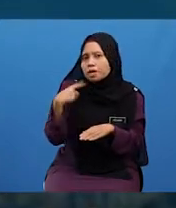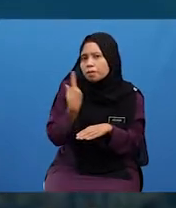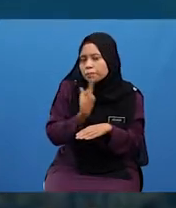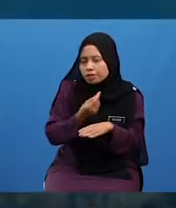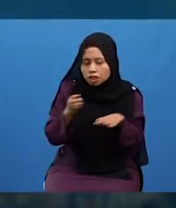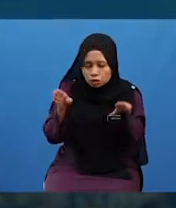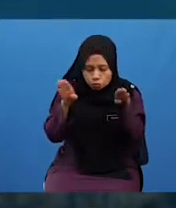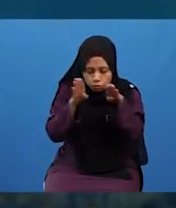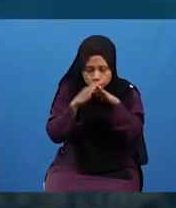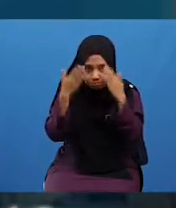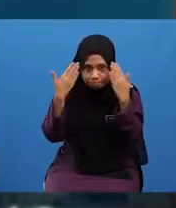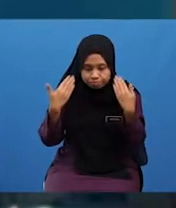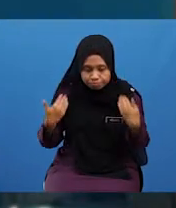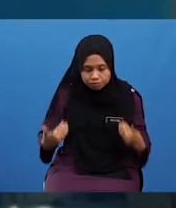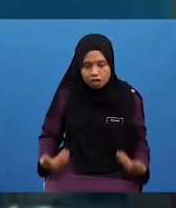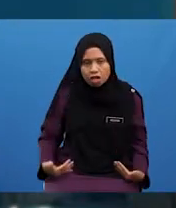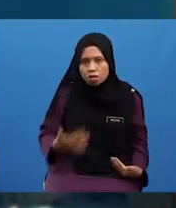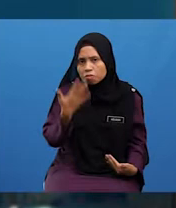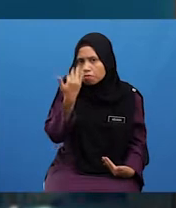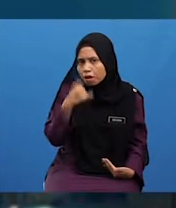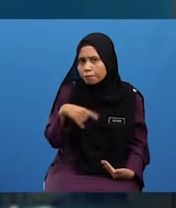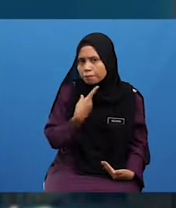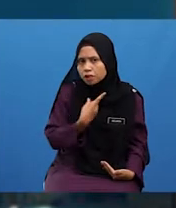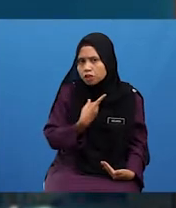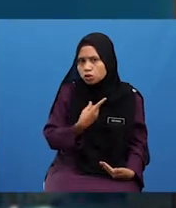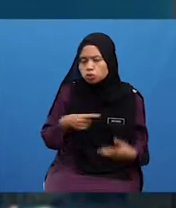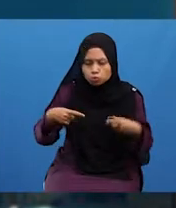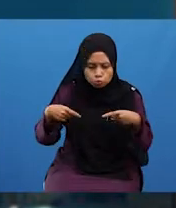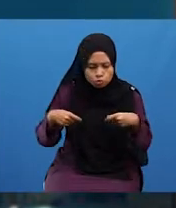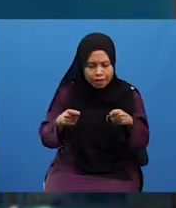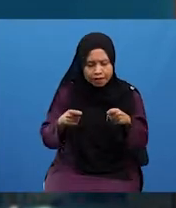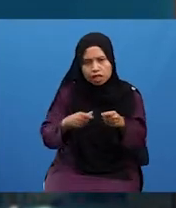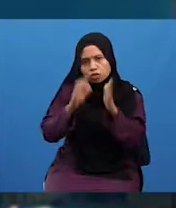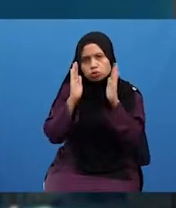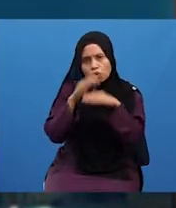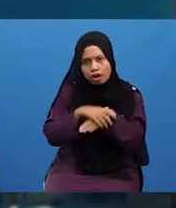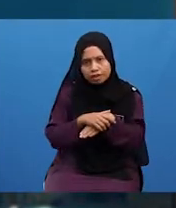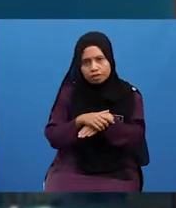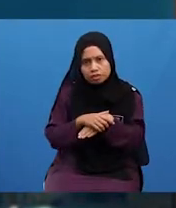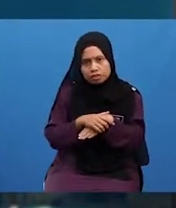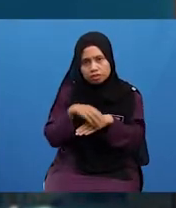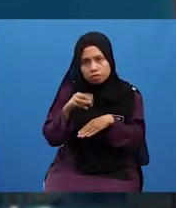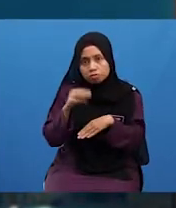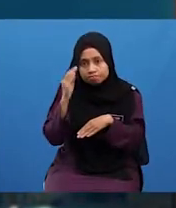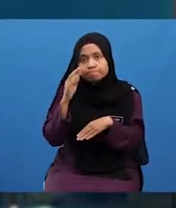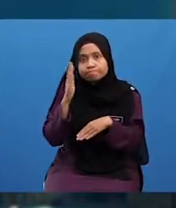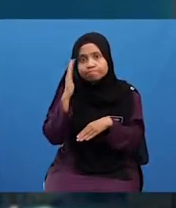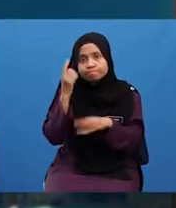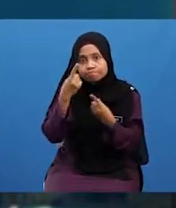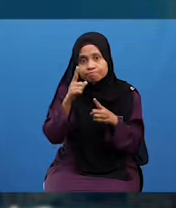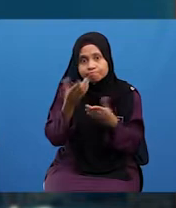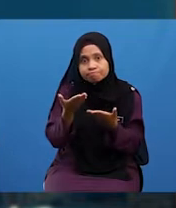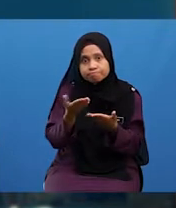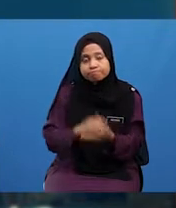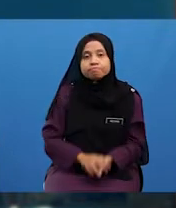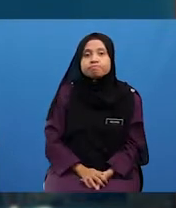kita menutup aurat? Mengapakah kita menunaikan solat? Murid-murid tahu jawapannya?